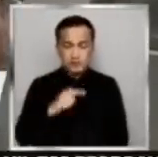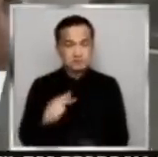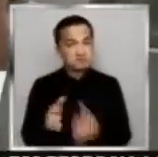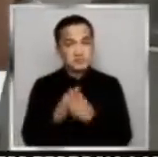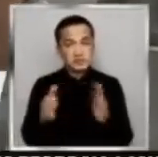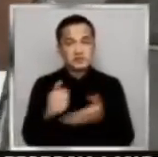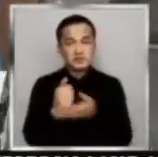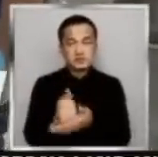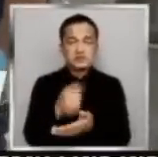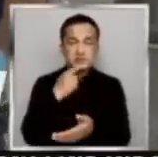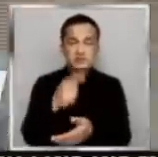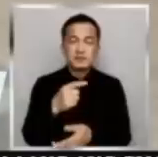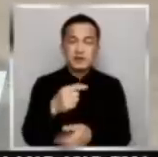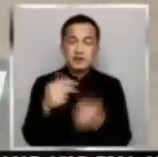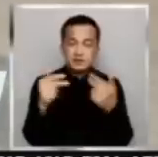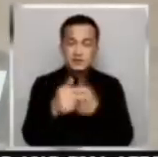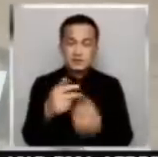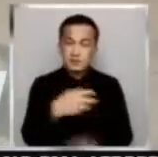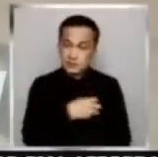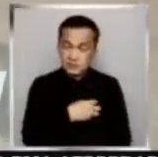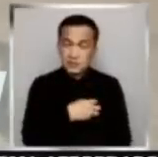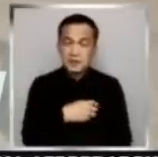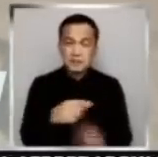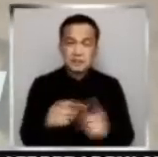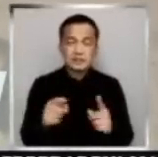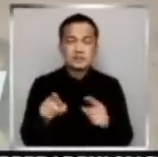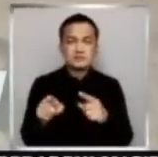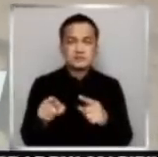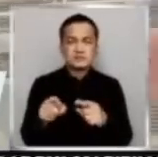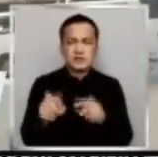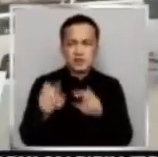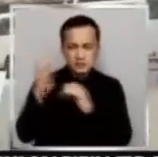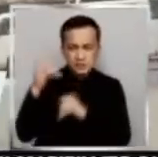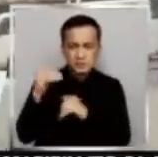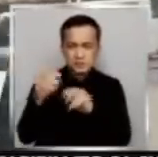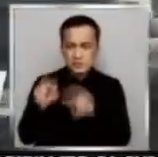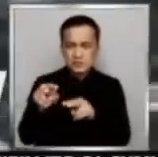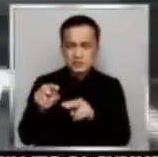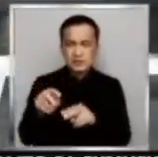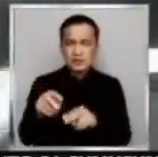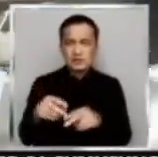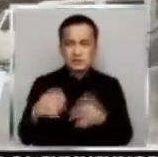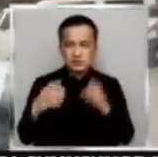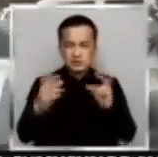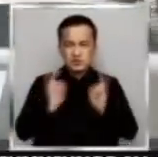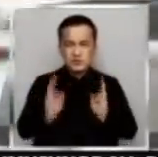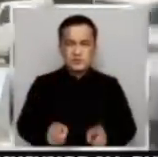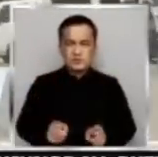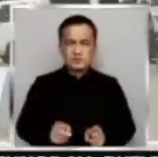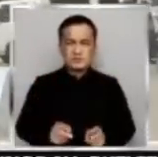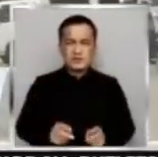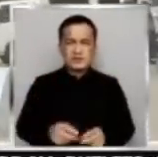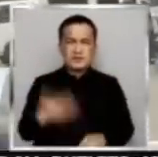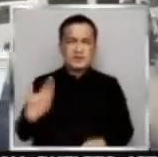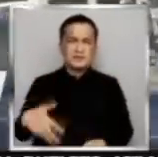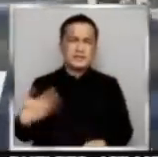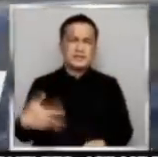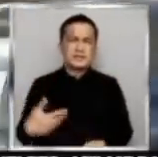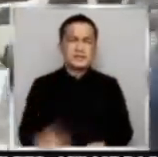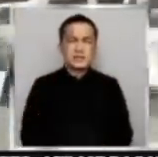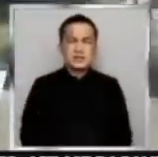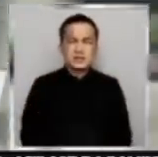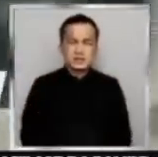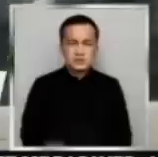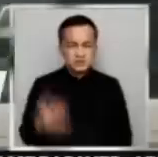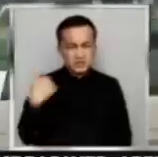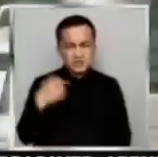Pero sana raw tingnan din kung paano magagawang presko ang uniform nila. Dati meron naman dating ano yung summer uniform, nasa